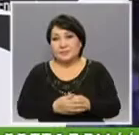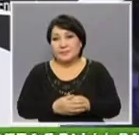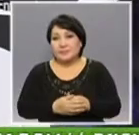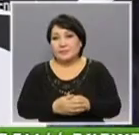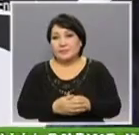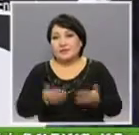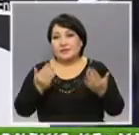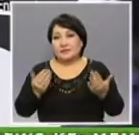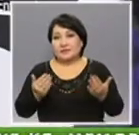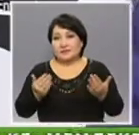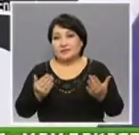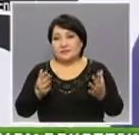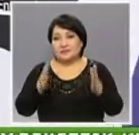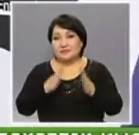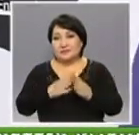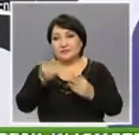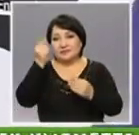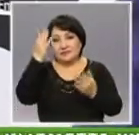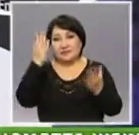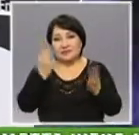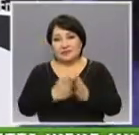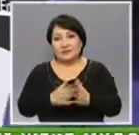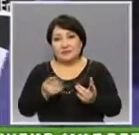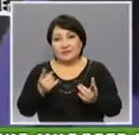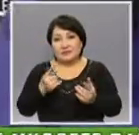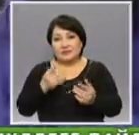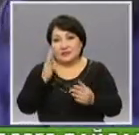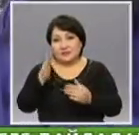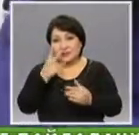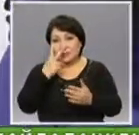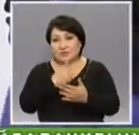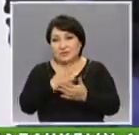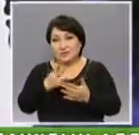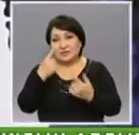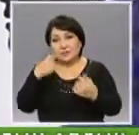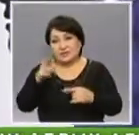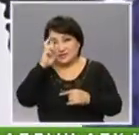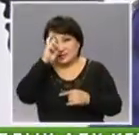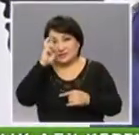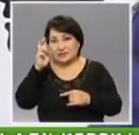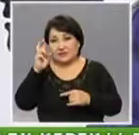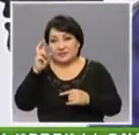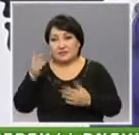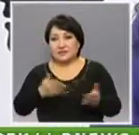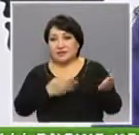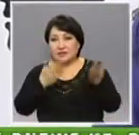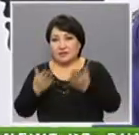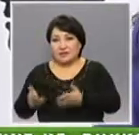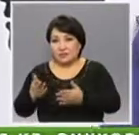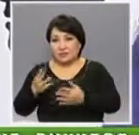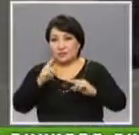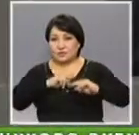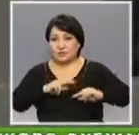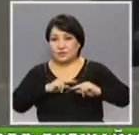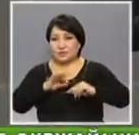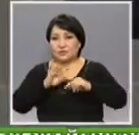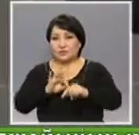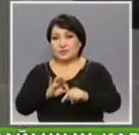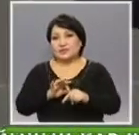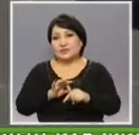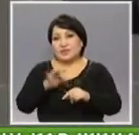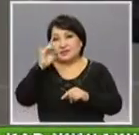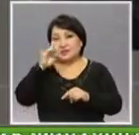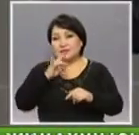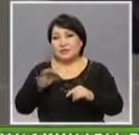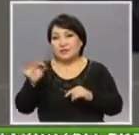Енді иншалла алдыда көрежеттарымыз тағы да басқа елдерді шақыру жұмыстар жүріліп жатыр. Қазақстан